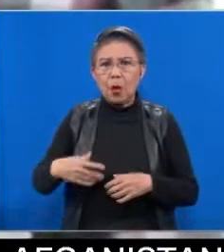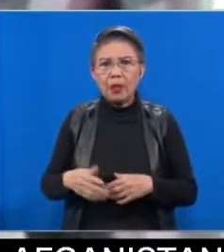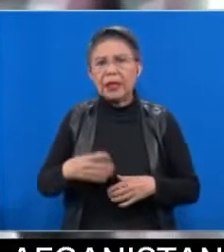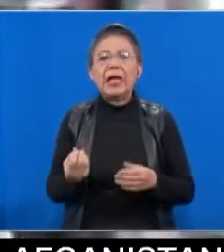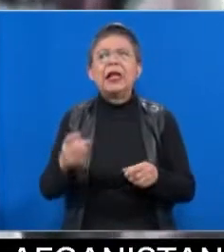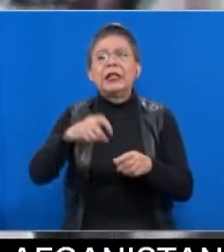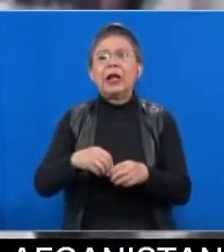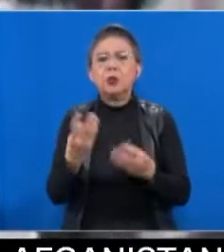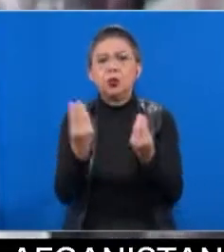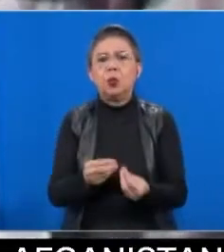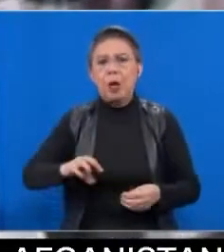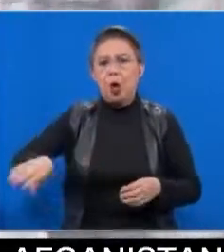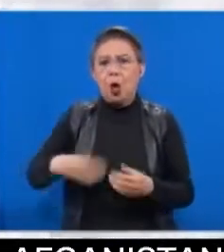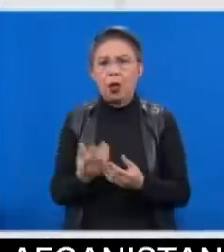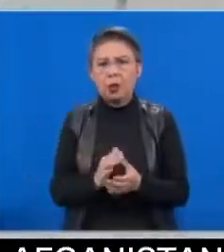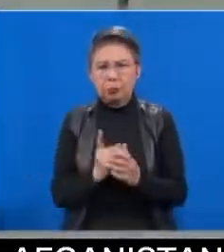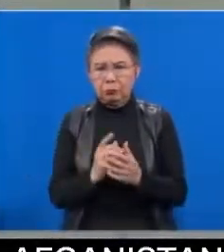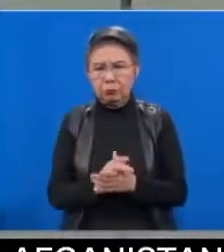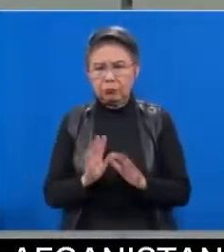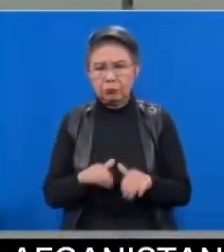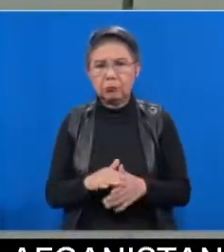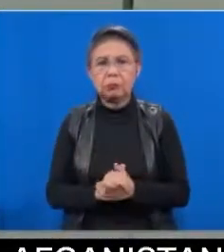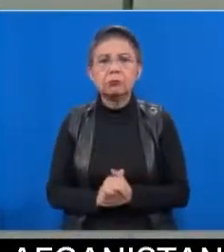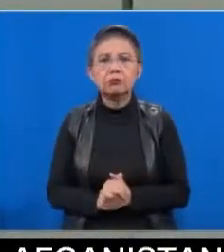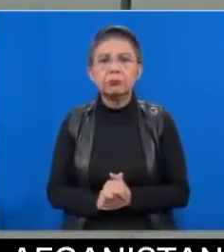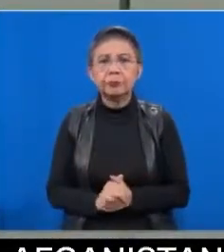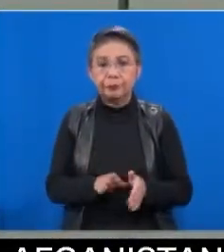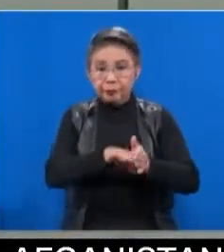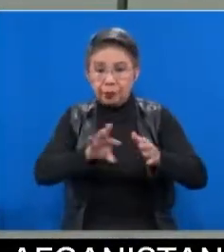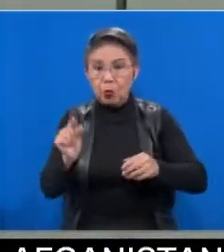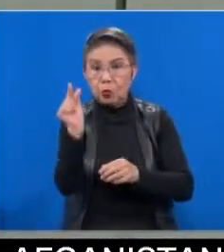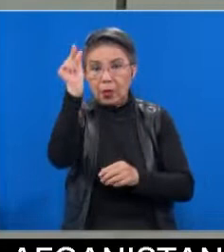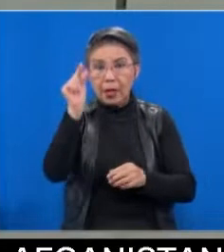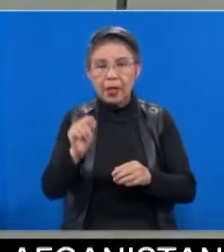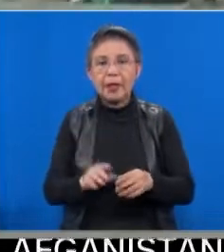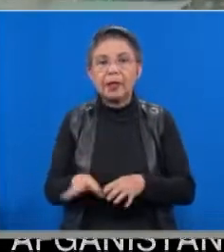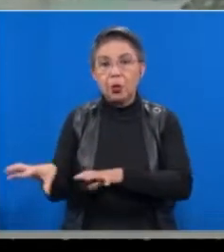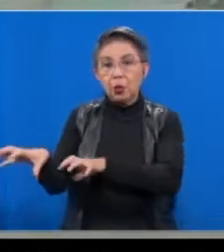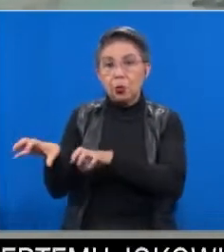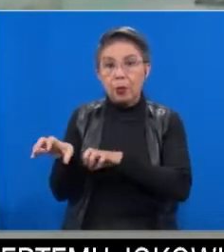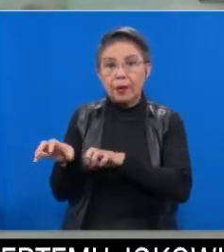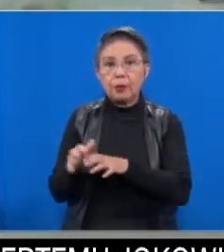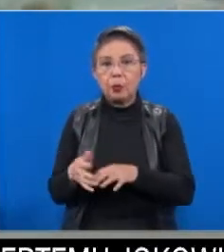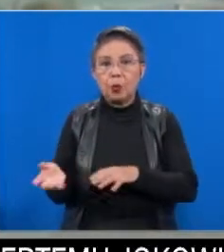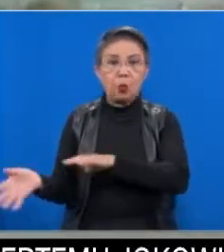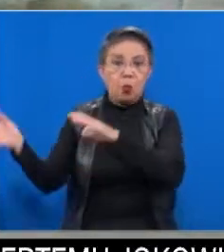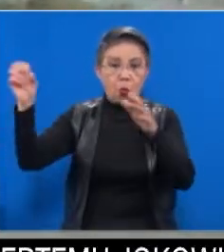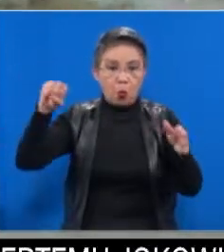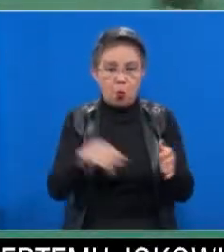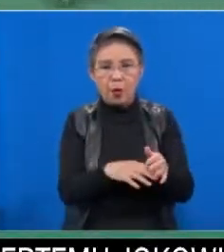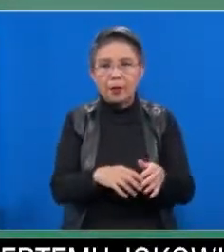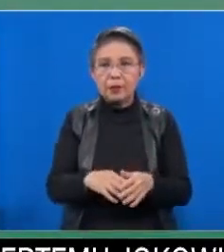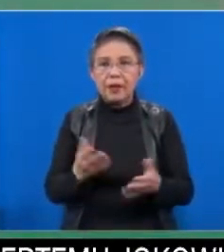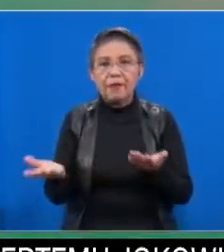satu keluarga tergantung keluarganya, dong. Gitu. Di pesisir utara Kabupaten Tuban, Jawa Timur, setelah diterjang banjir rob, kondisi